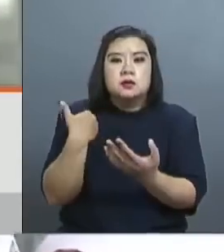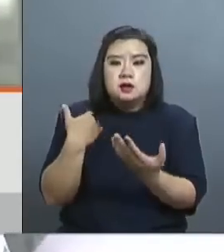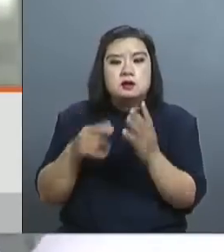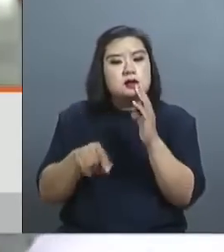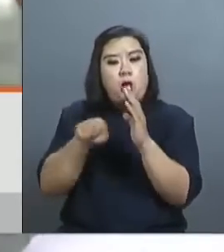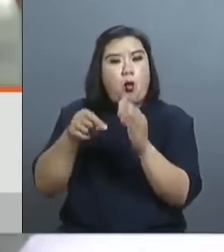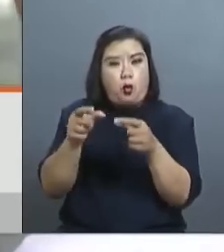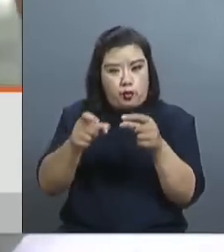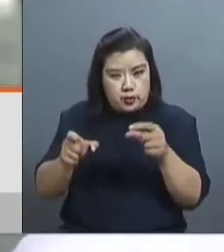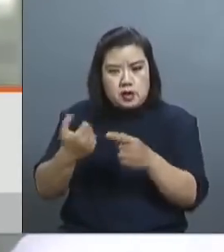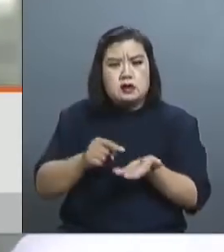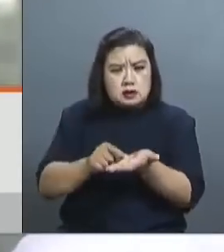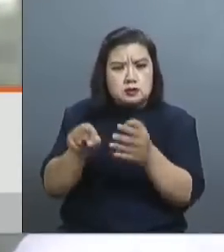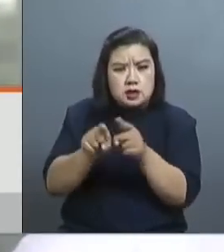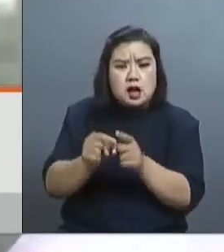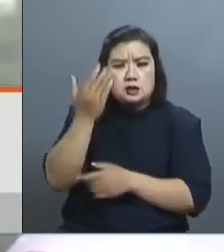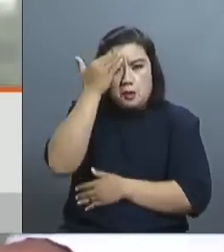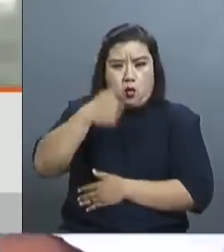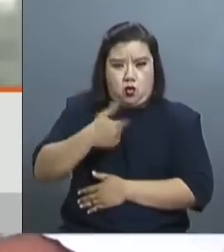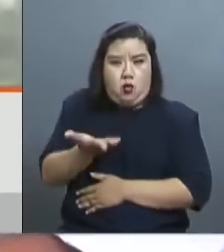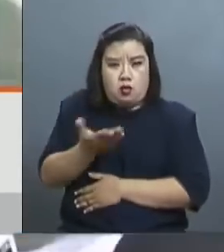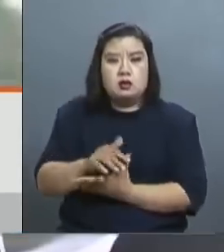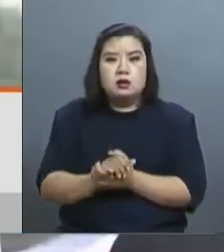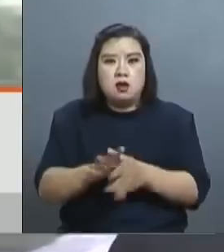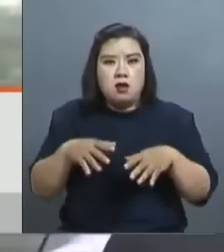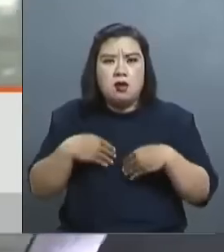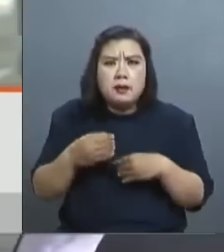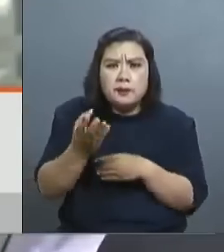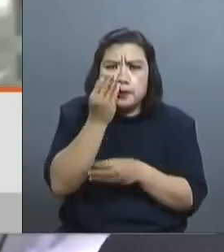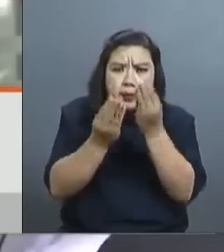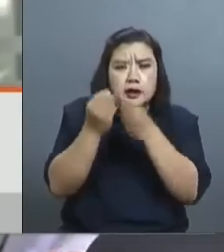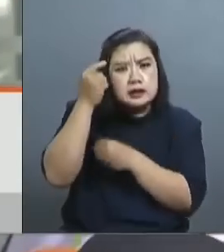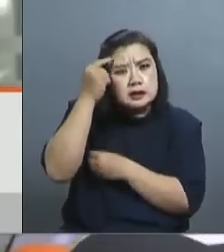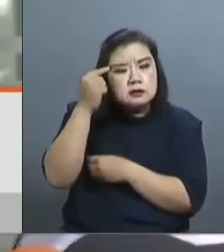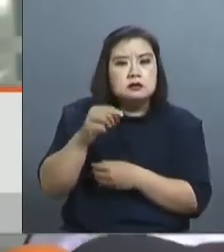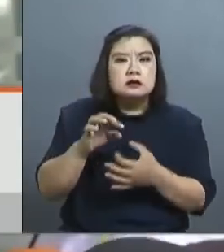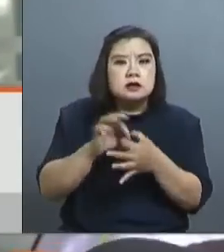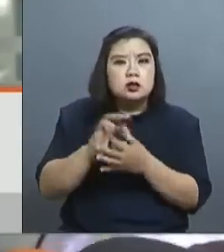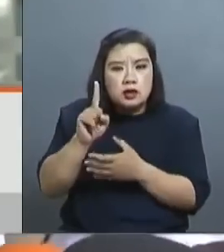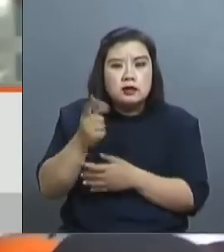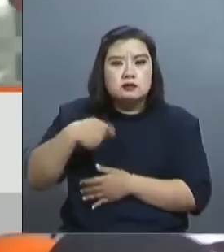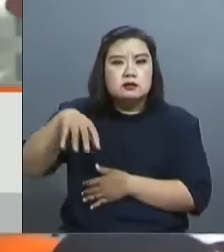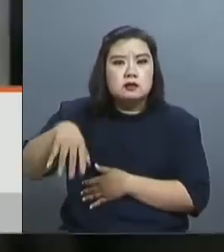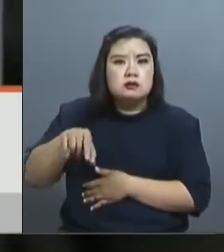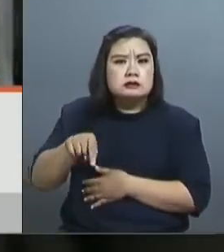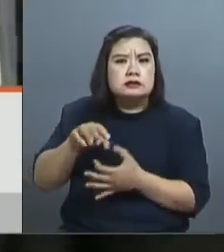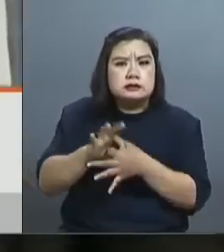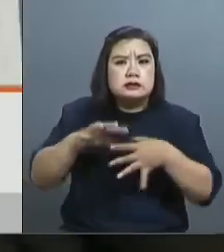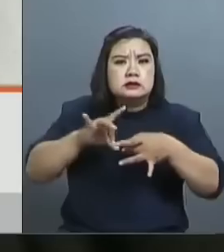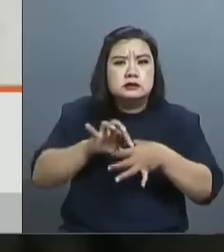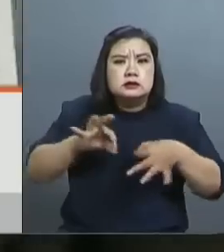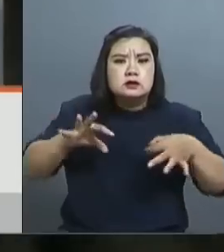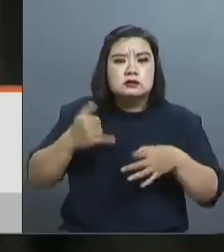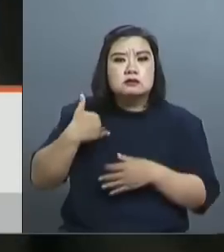ยื่นเจตจำนงขอรับฟังการพิจารณาวินิจฉัยคดีด้วยเข้าใจคลาดเคลื่อนว่าตุลาการศาลรัฐธรรมนูญจะออกนั่ง